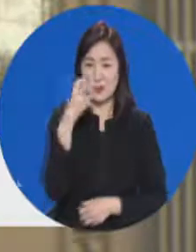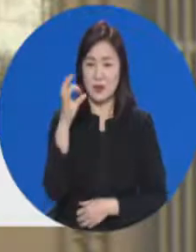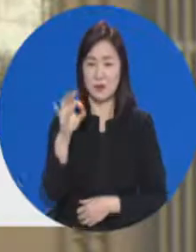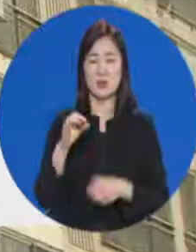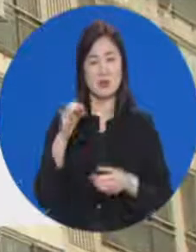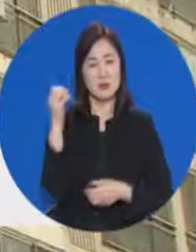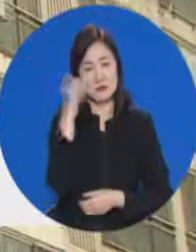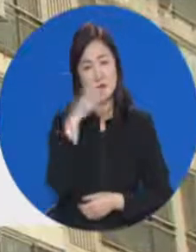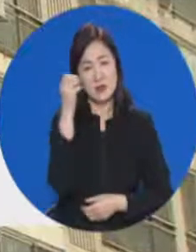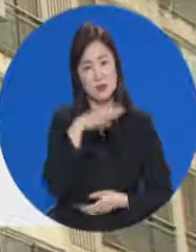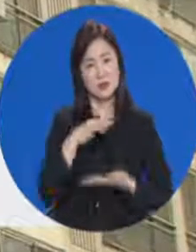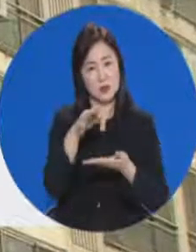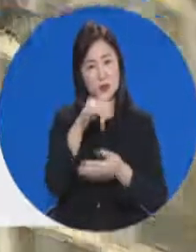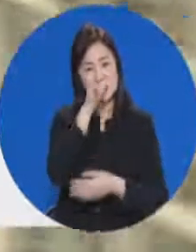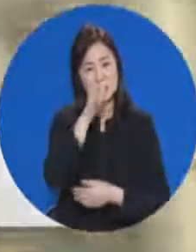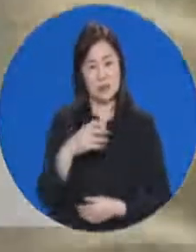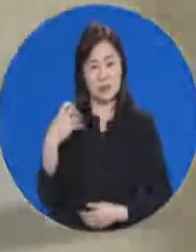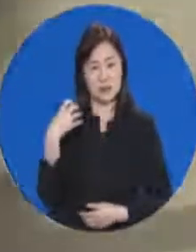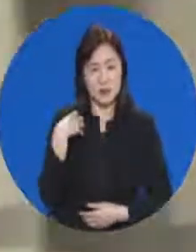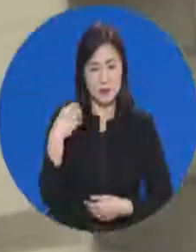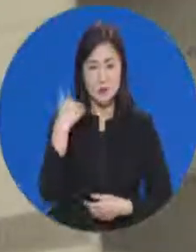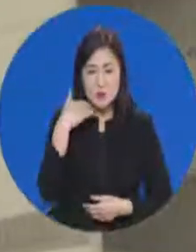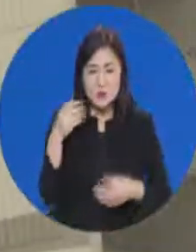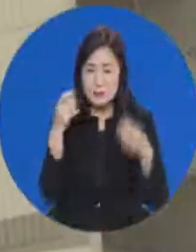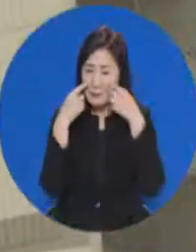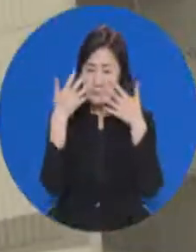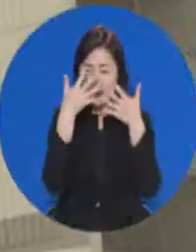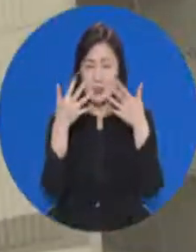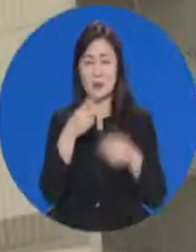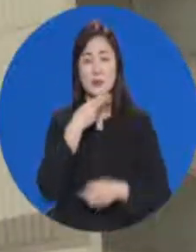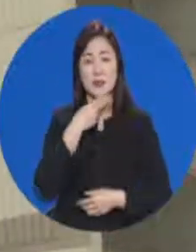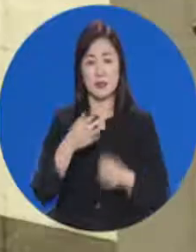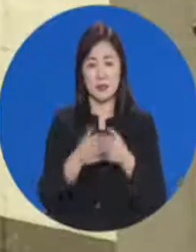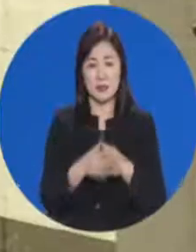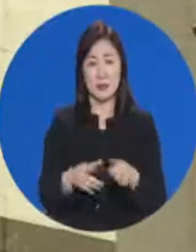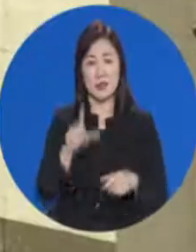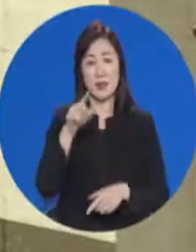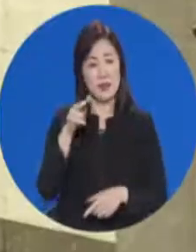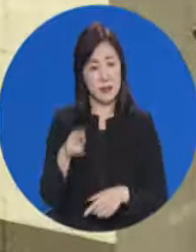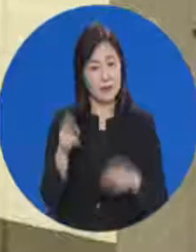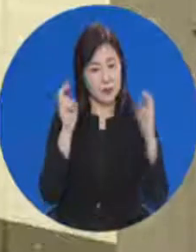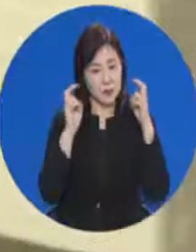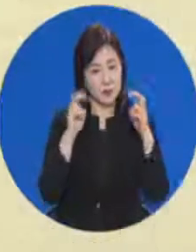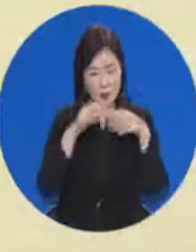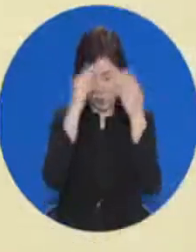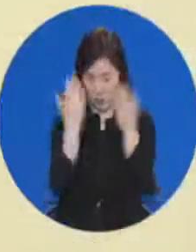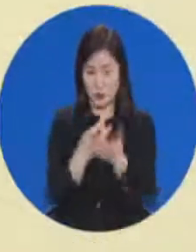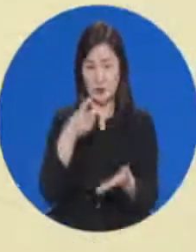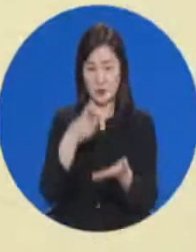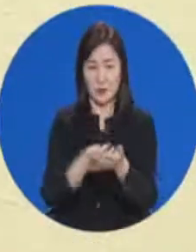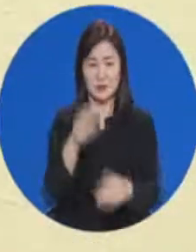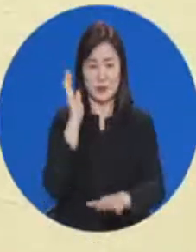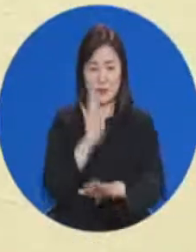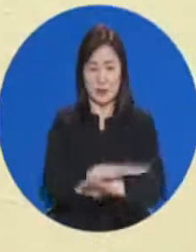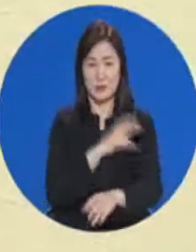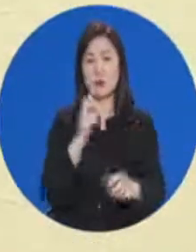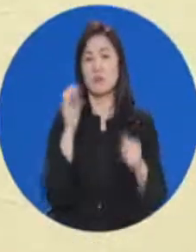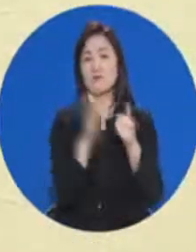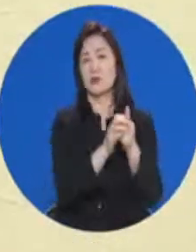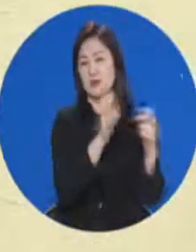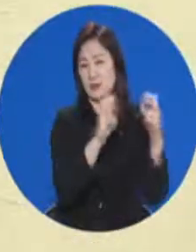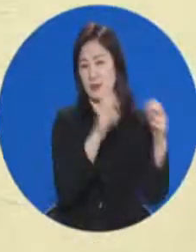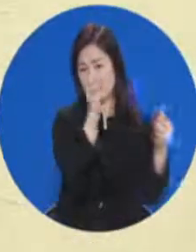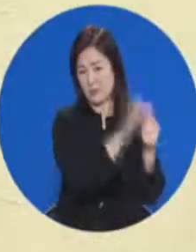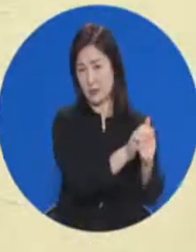쉽습니다. 책임관계도 명확치 않아 집주인격인 LH는 모든 법적 책임이 위탁업체에 있다며 뒷짐만